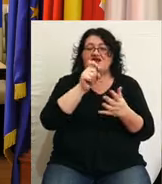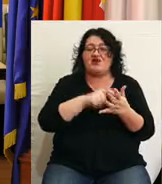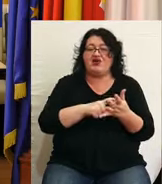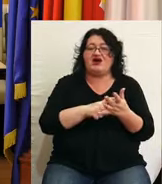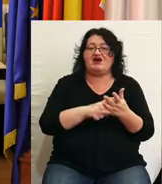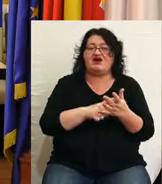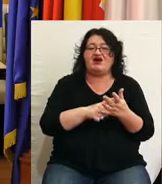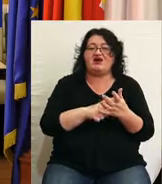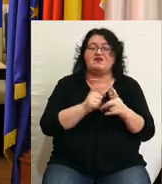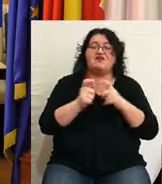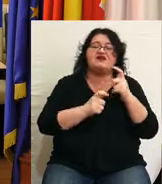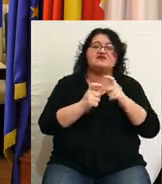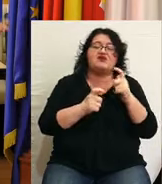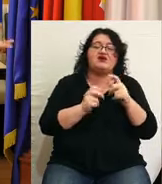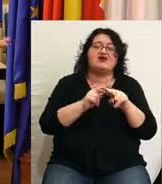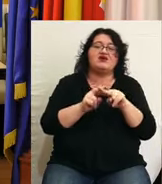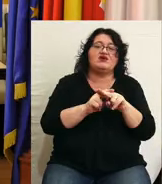întrebare,